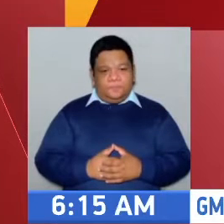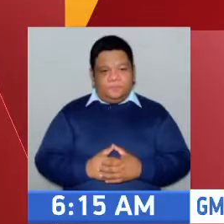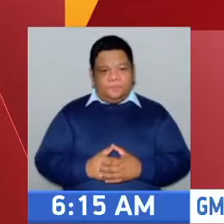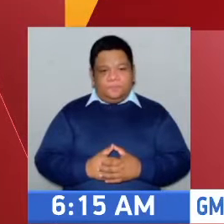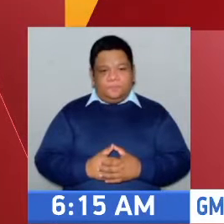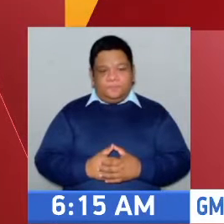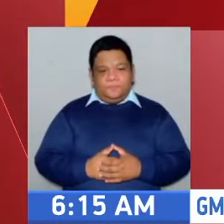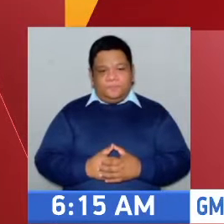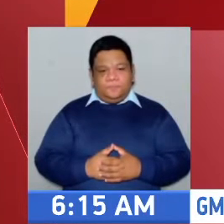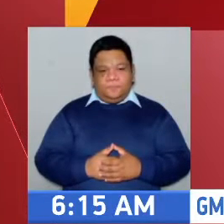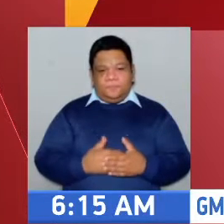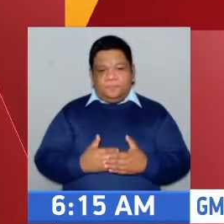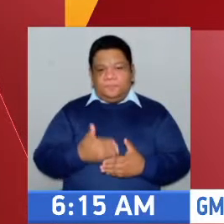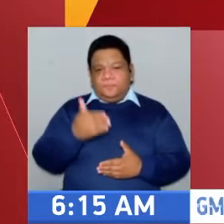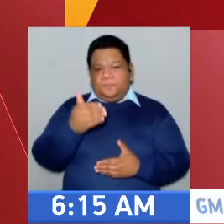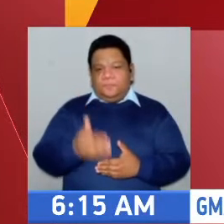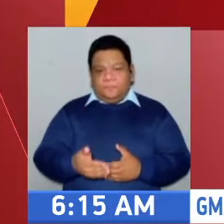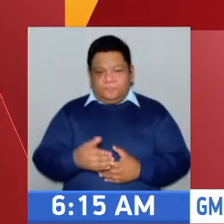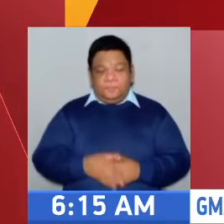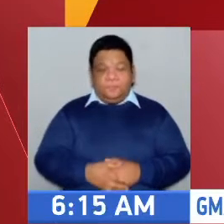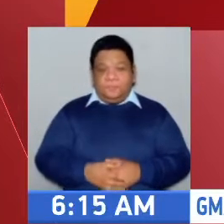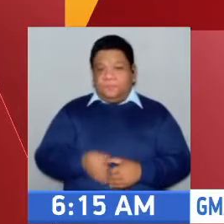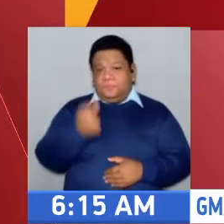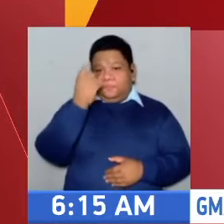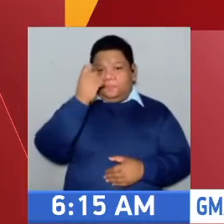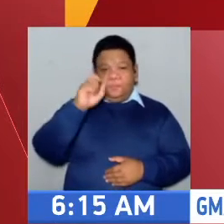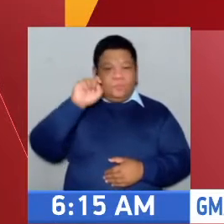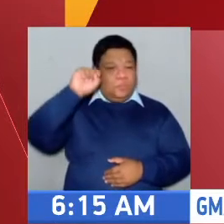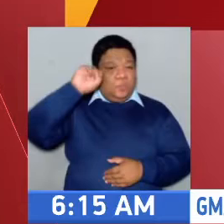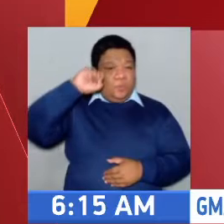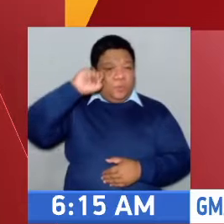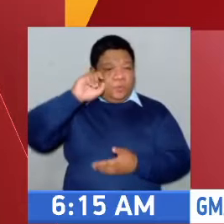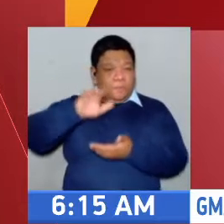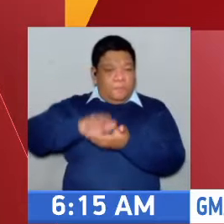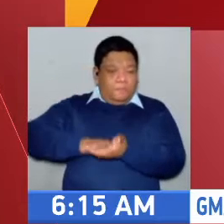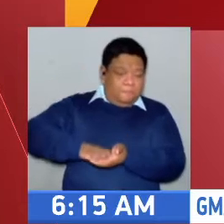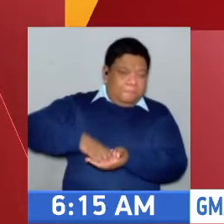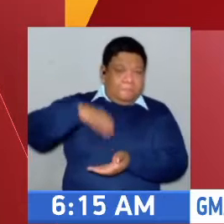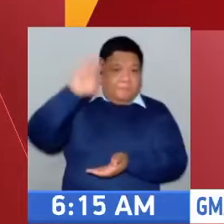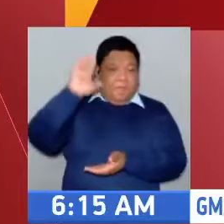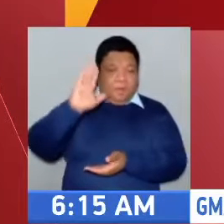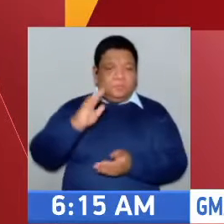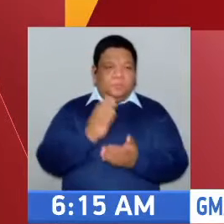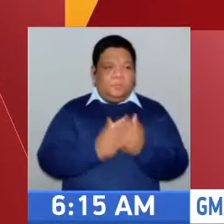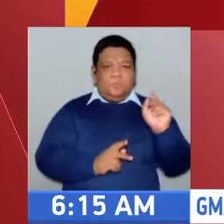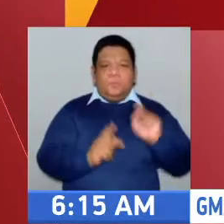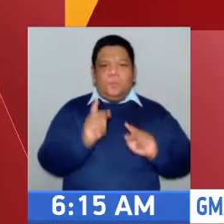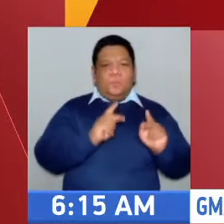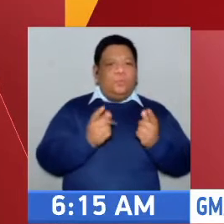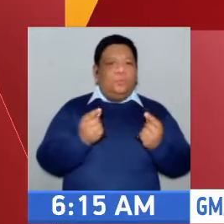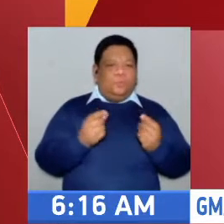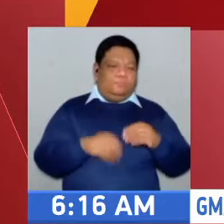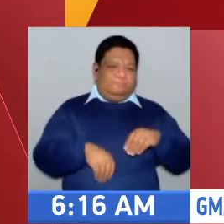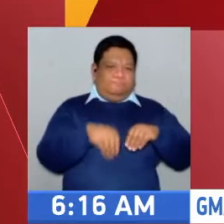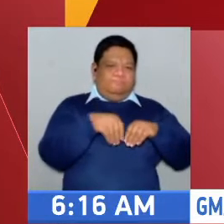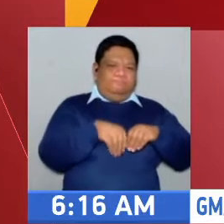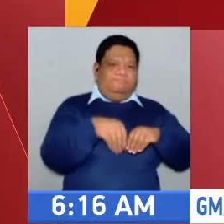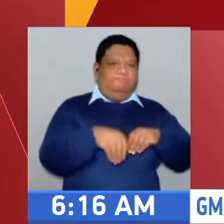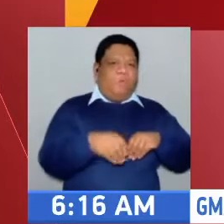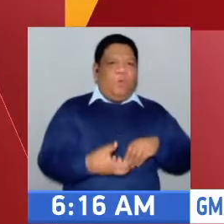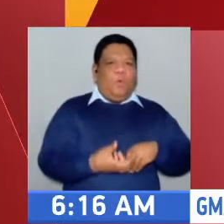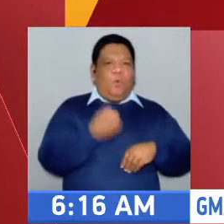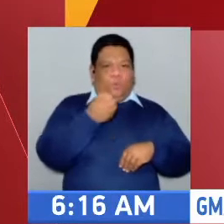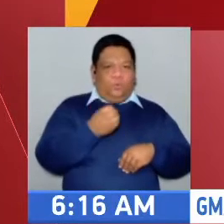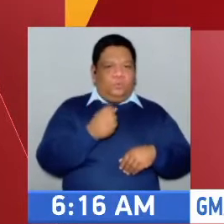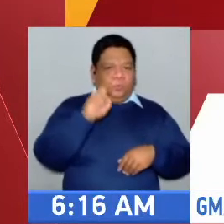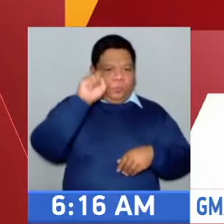Ngayong napakamahal na sibuyas, may ilan tayong kababayan na nagtatanim na niyan sa kanilang mga bakuran. Isa sa kanila si Ma'am